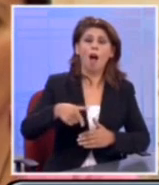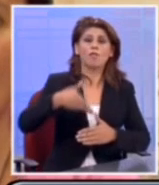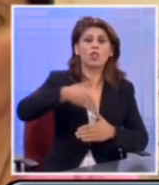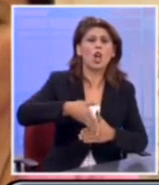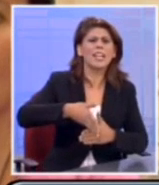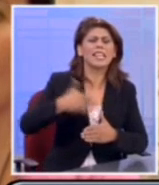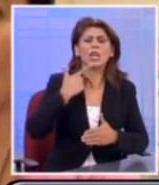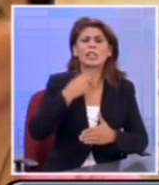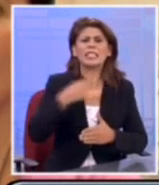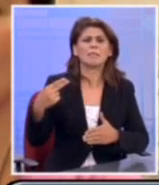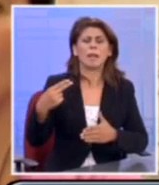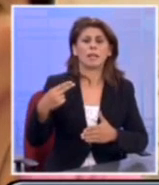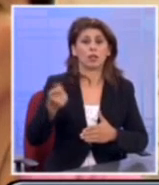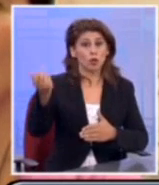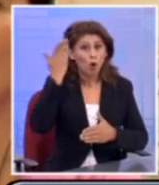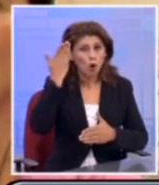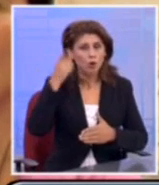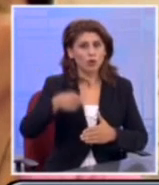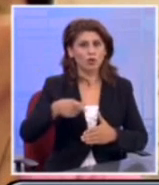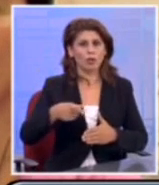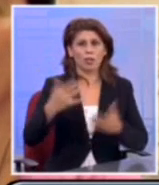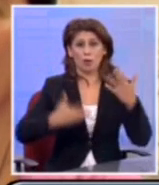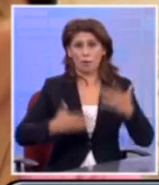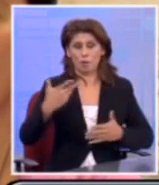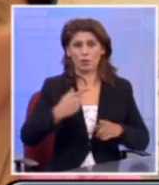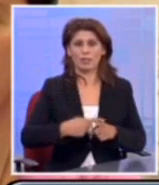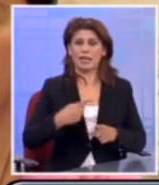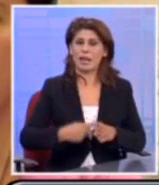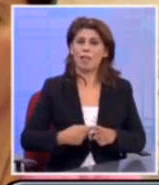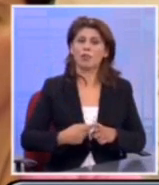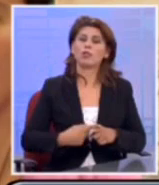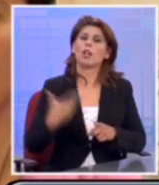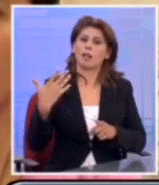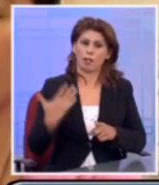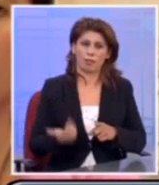σημαίνει ότι τελικά το κόστος για το προπολογισμό της Ελλάδος